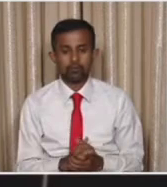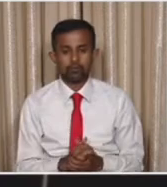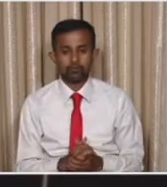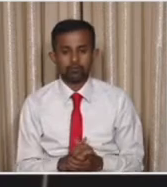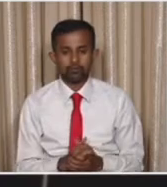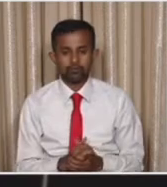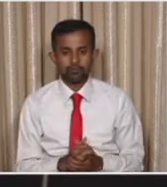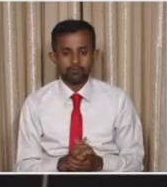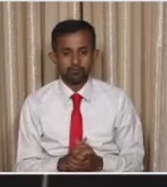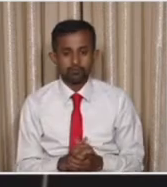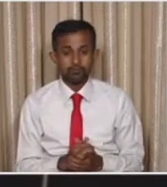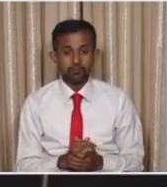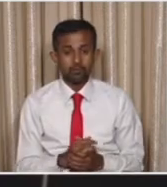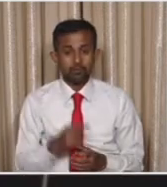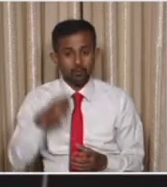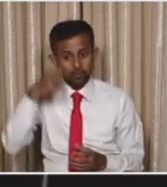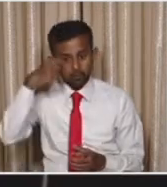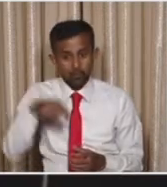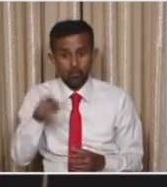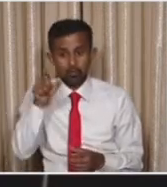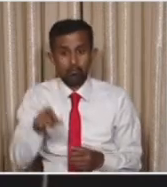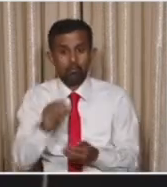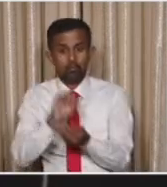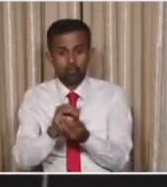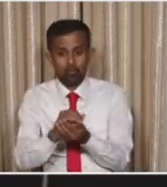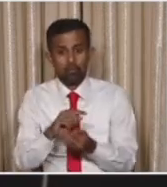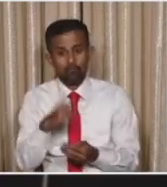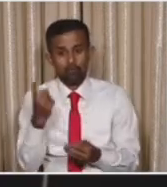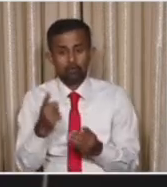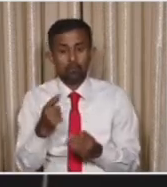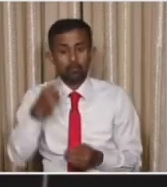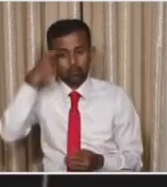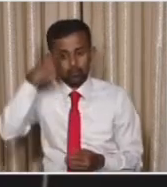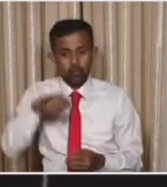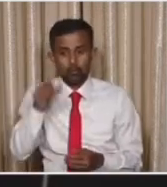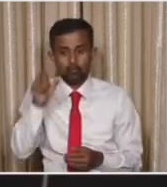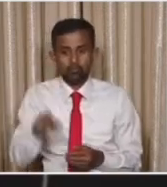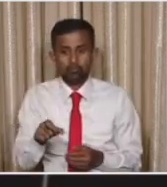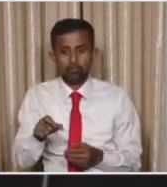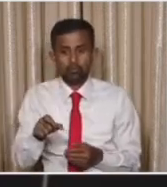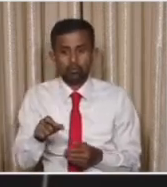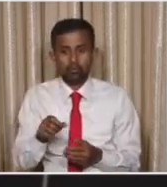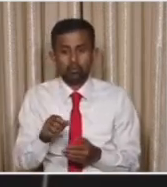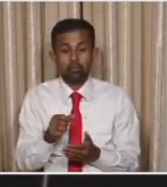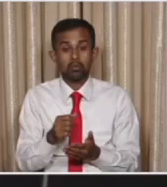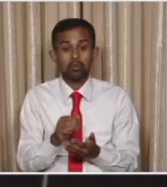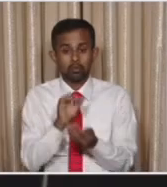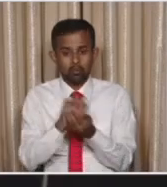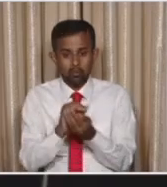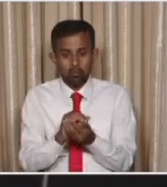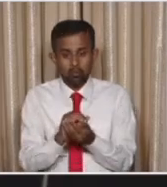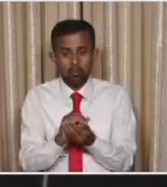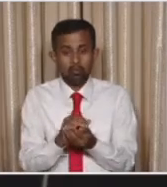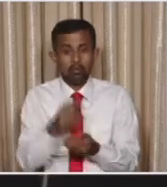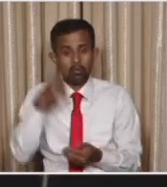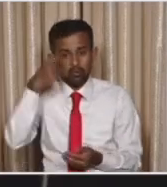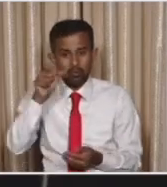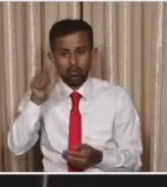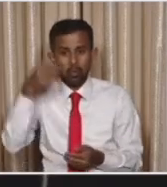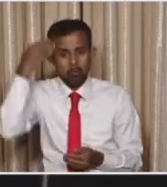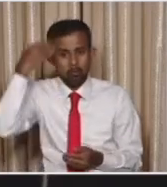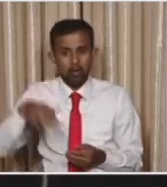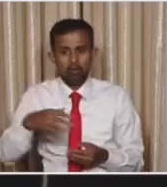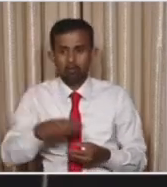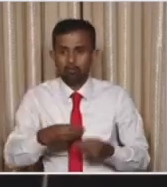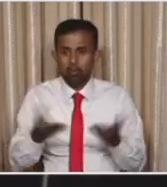witness protection කියලා වෙනම නීතියක් ගේන්න උනේ. ඇයි සාක්ෂිකරුවන්ව දිය කර හරිනවා. සාක්ෂිකරුවන්ව මිය යනවා. සාක්ෂිකරයෝ